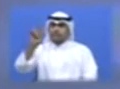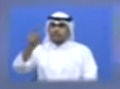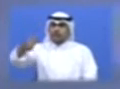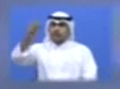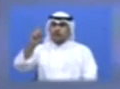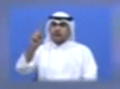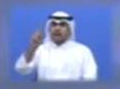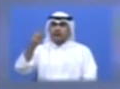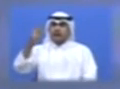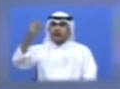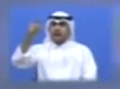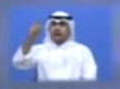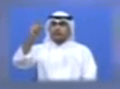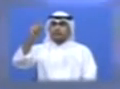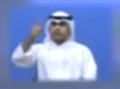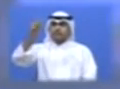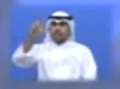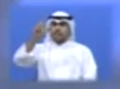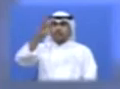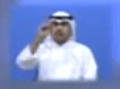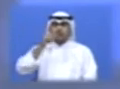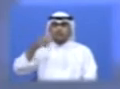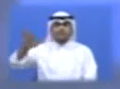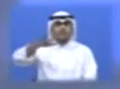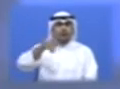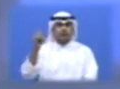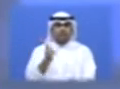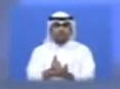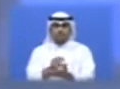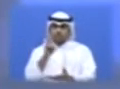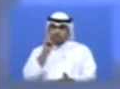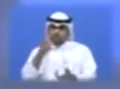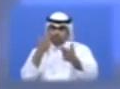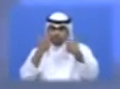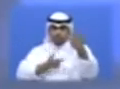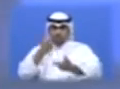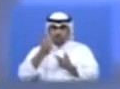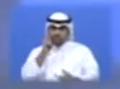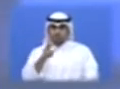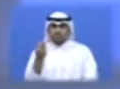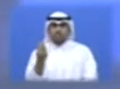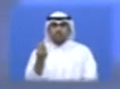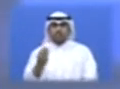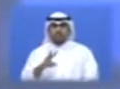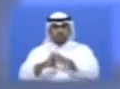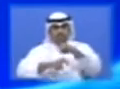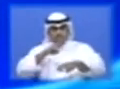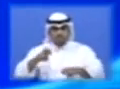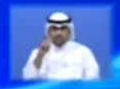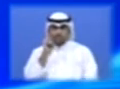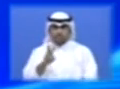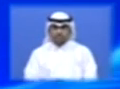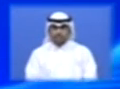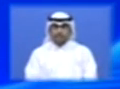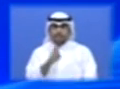انتهاء عقدها المبرم مع البلدية واستغلالها لآلياتها ومعداتها. وقال الوزير الكندري في